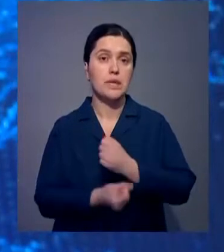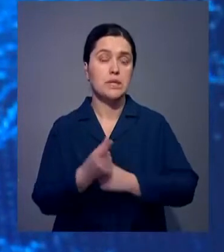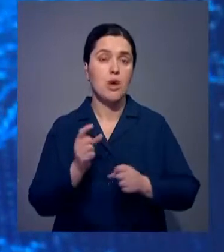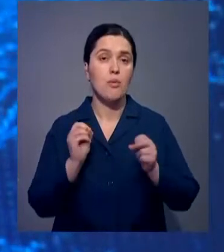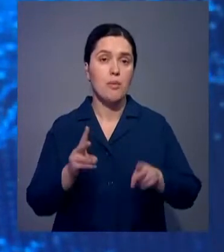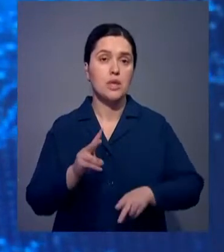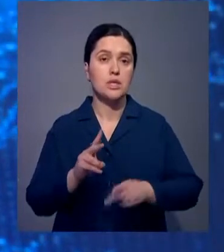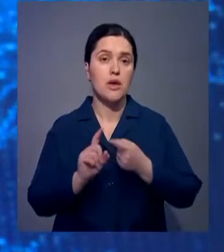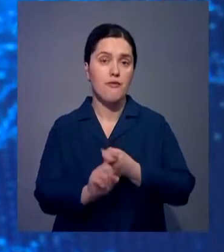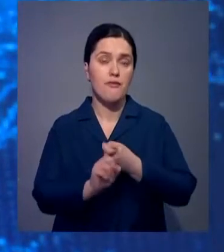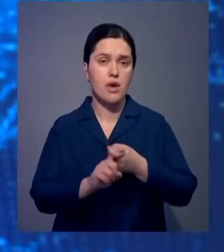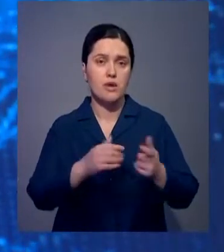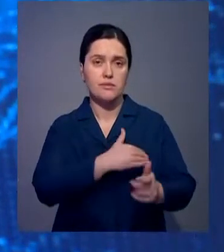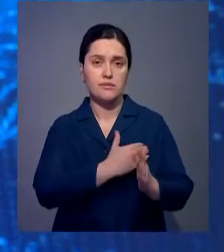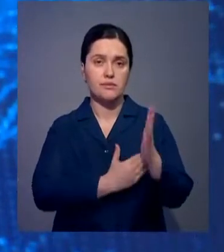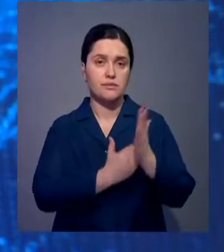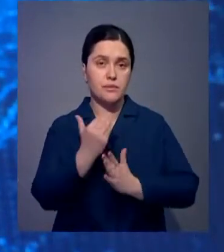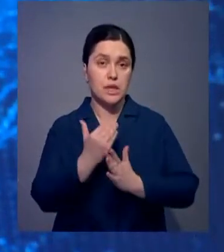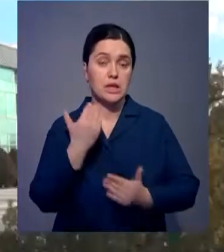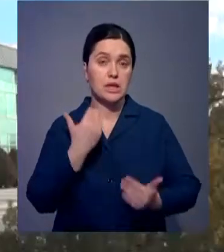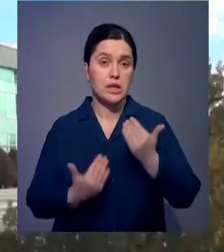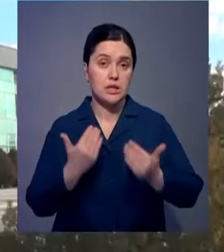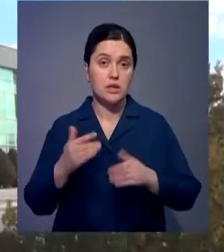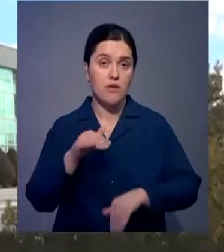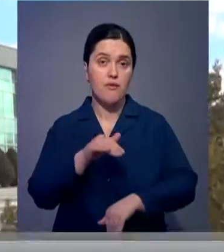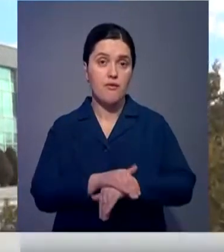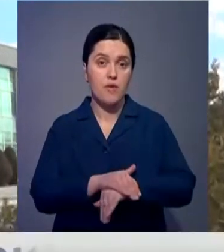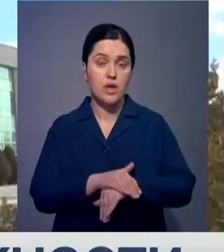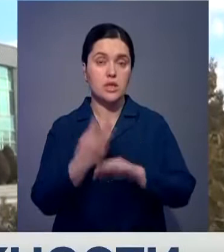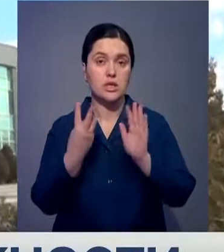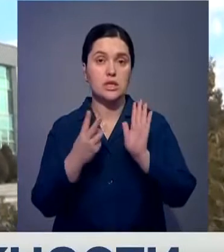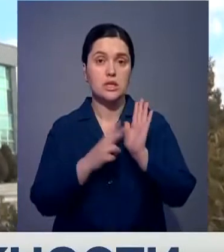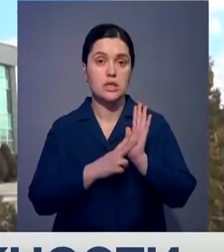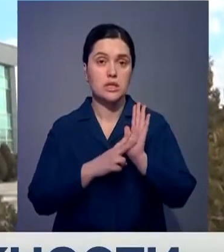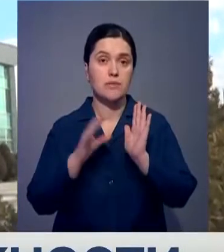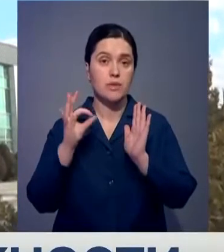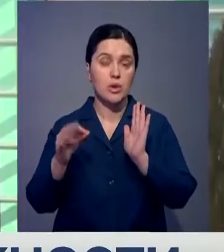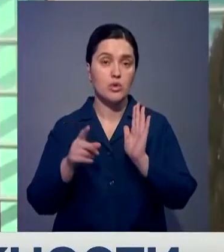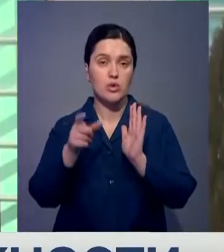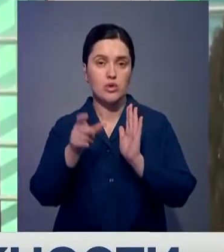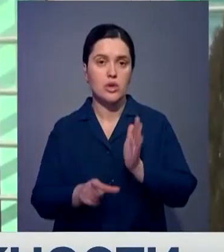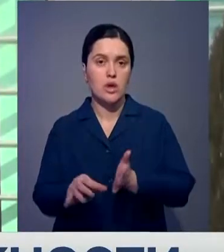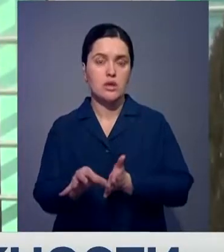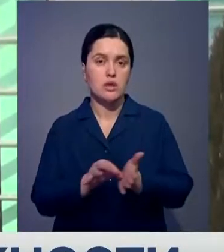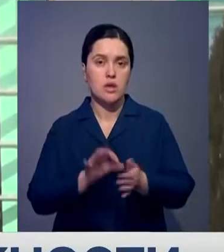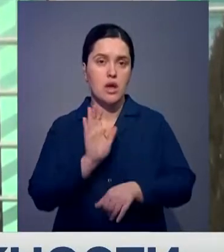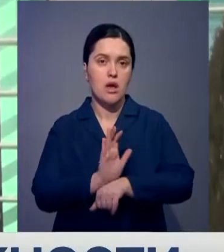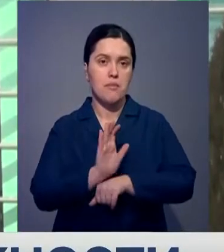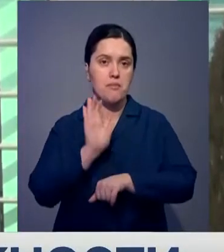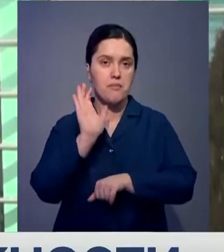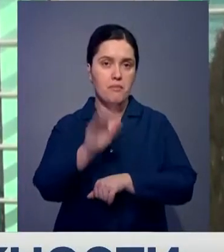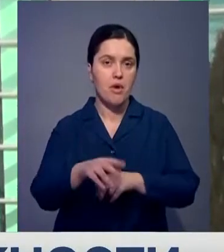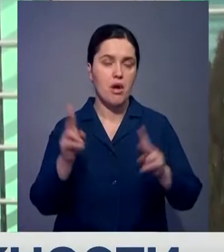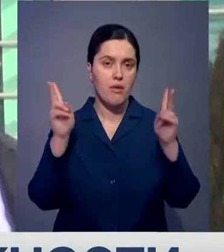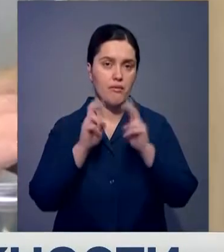опасного вируса является повышенная температура тела и в случае если датчик фиксирует выше 37 градусов то человека немедленно